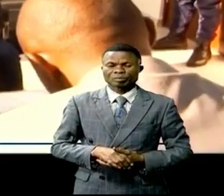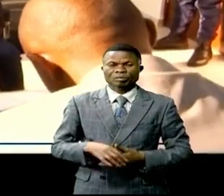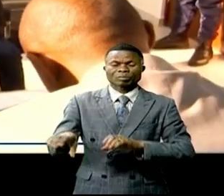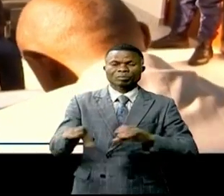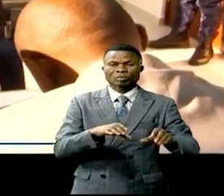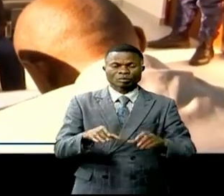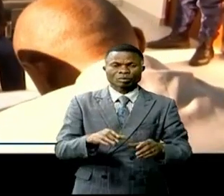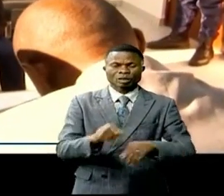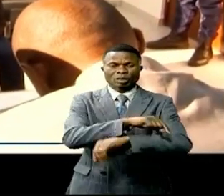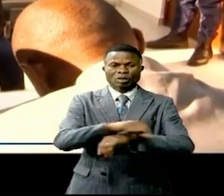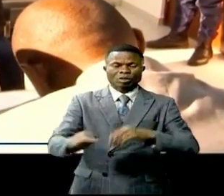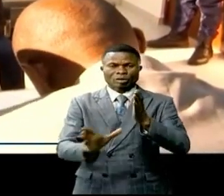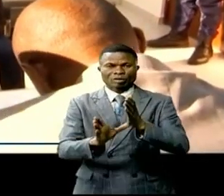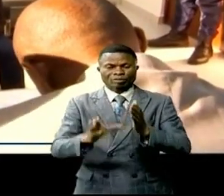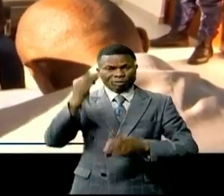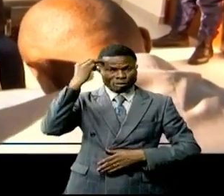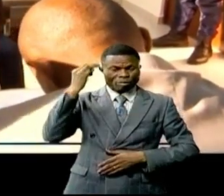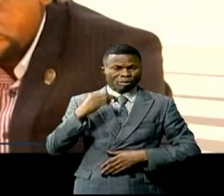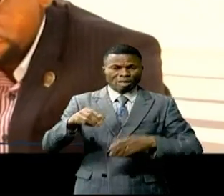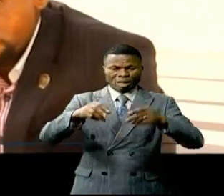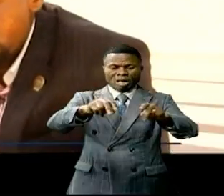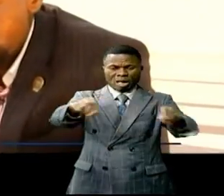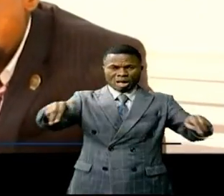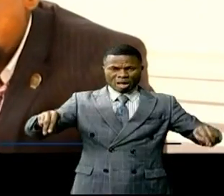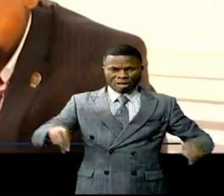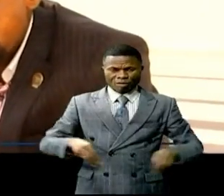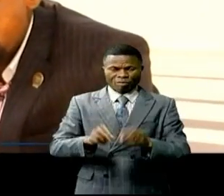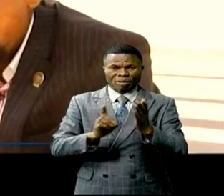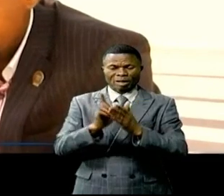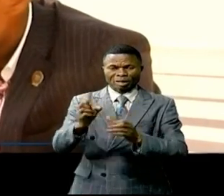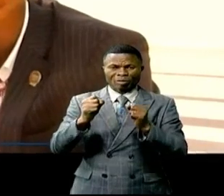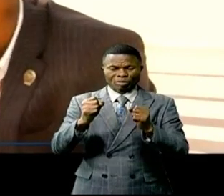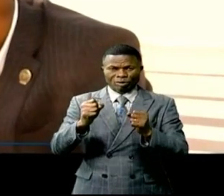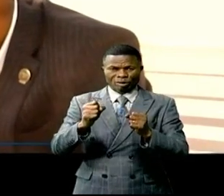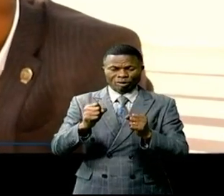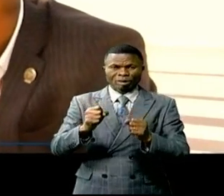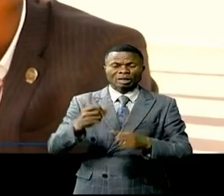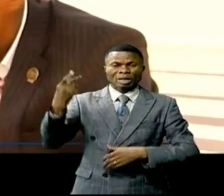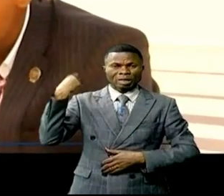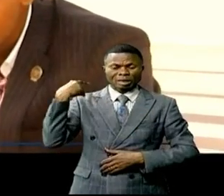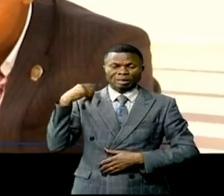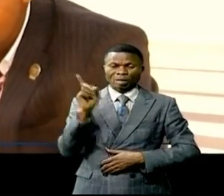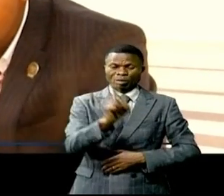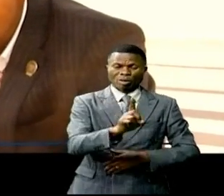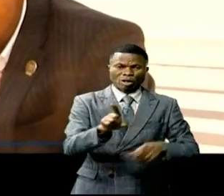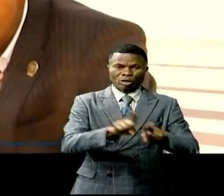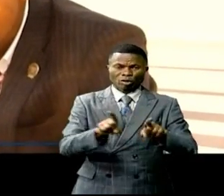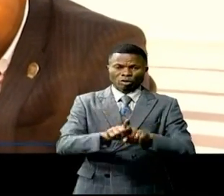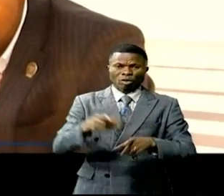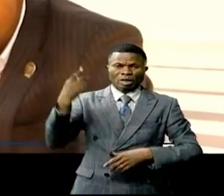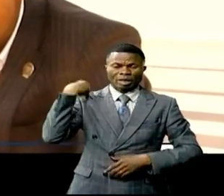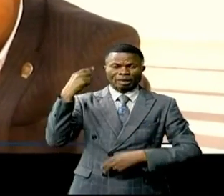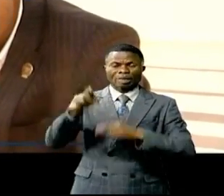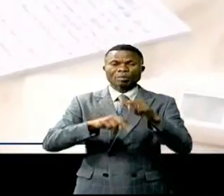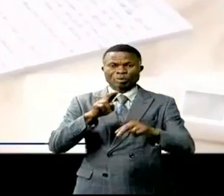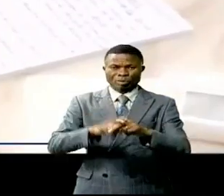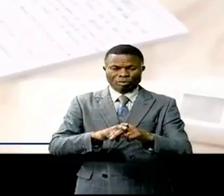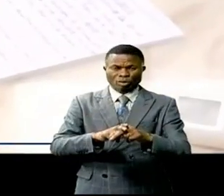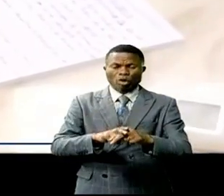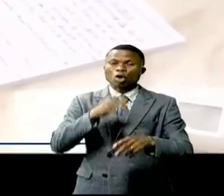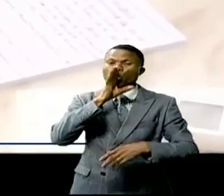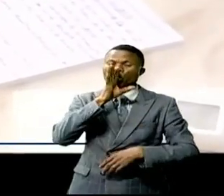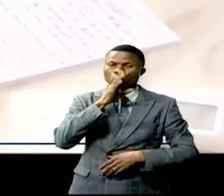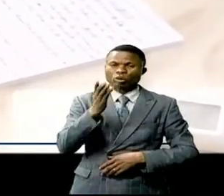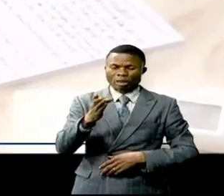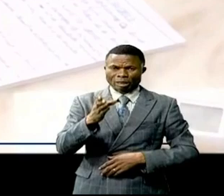la vice-primature de l'environnement et développement durable. L'agresseur s'est présentant comme un élu national et avocat au